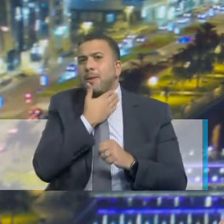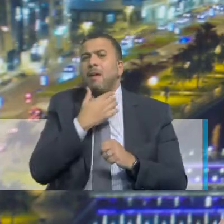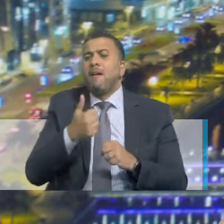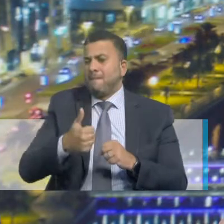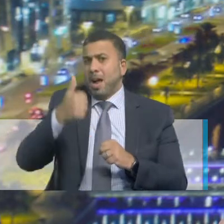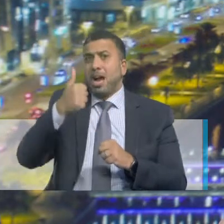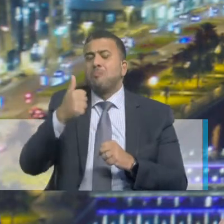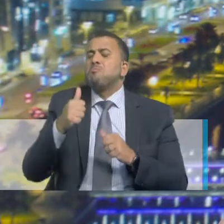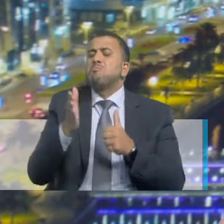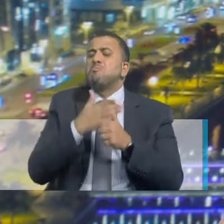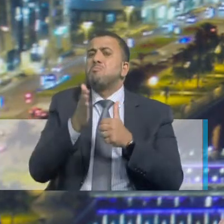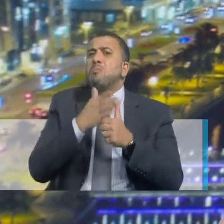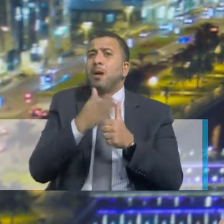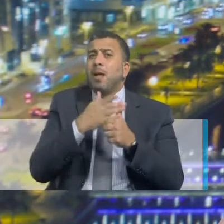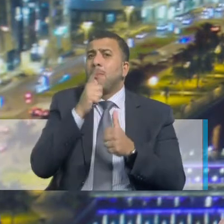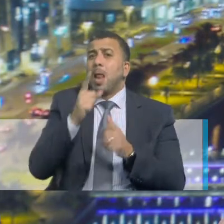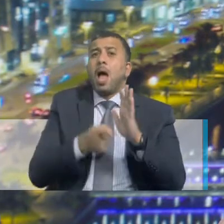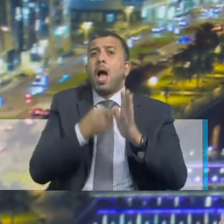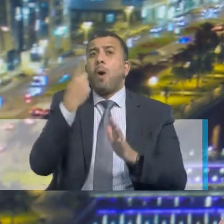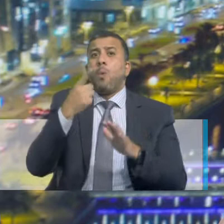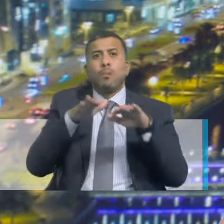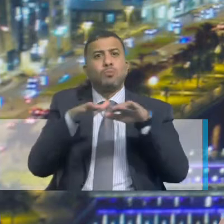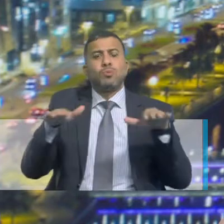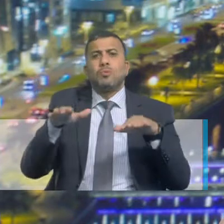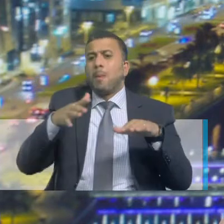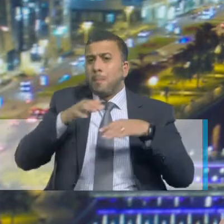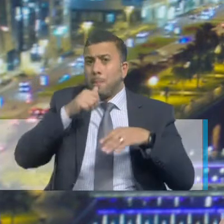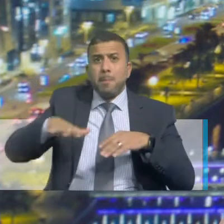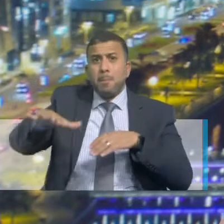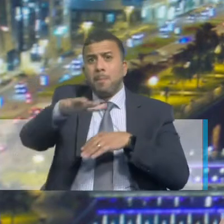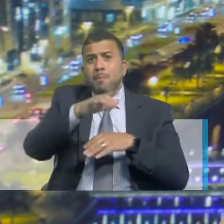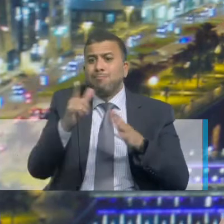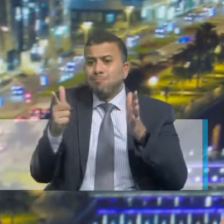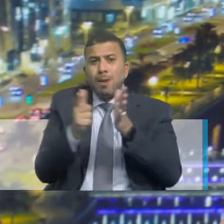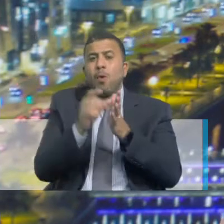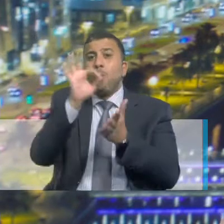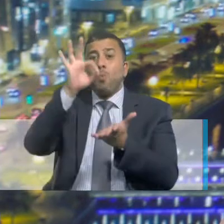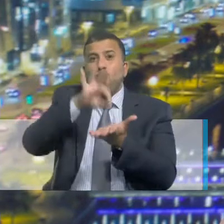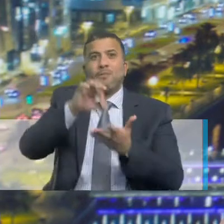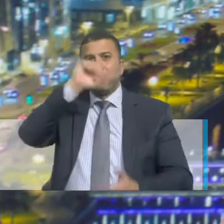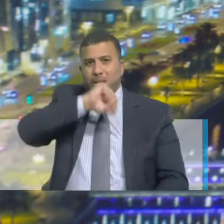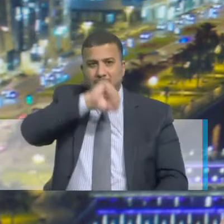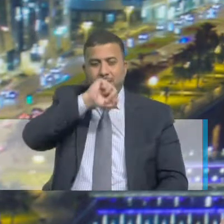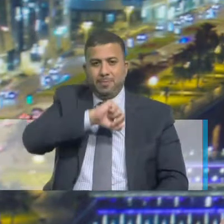والخدمات فائقة الجودة، وهو الأول على مستوى الشواطئ والمراسي في إمارة الشارقة.